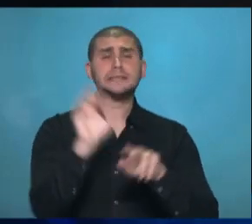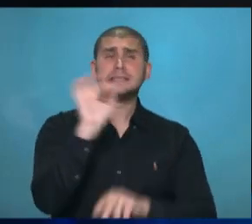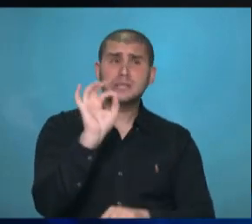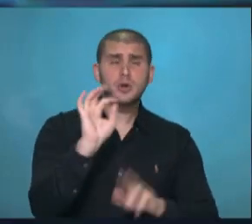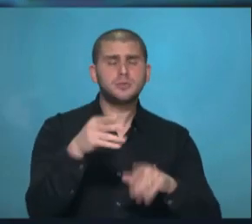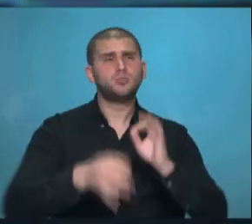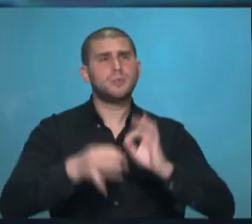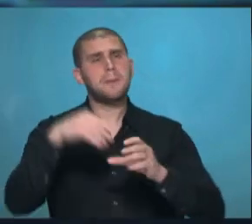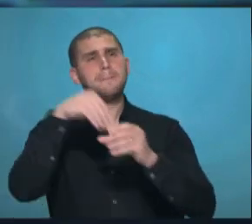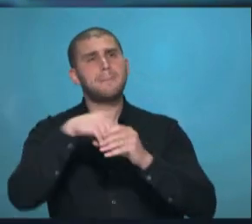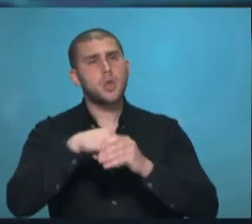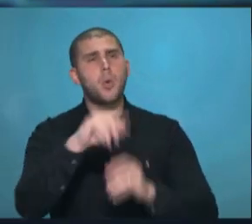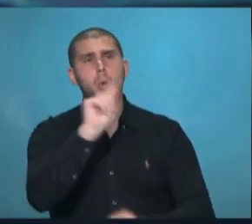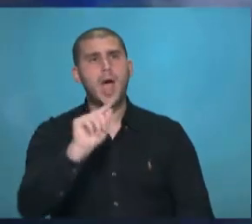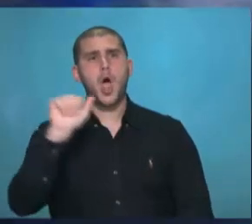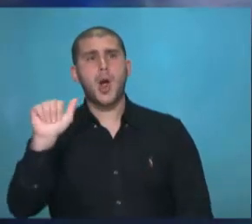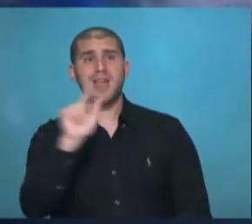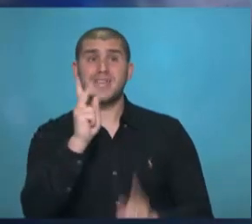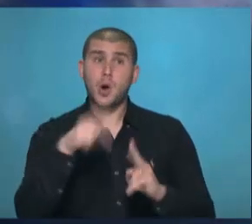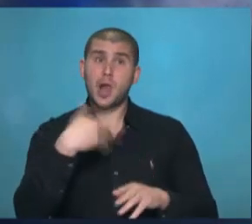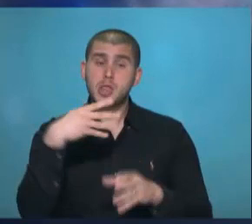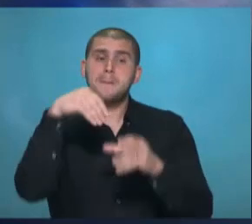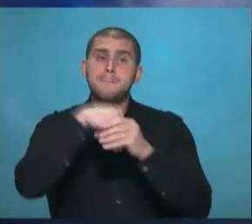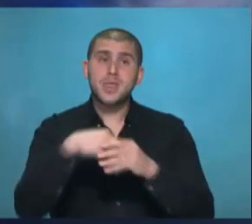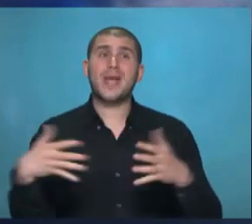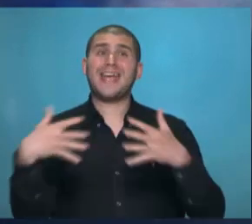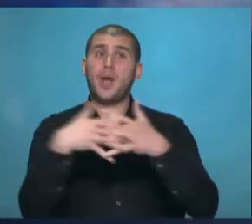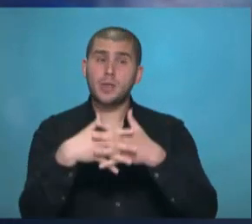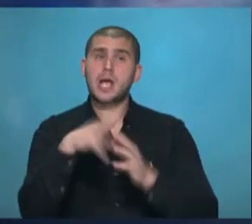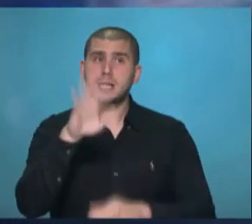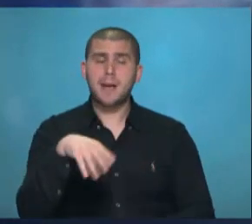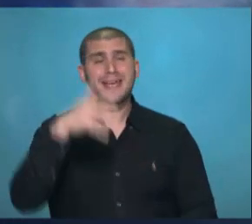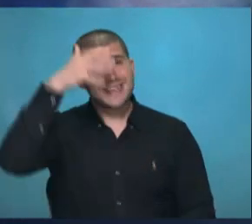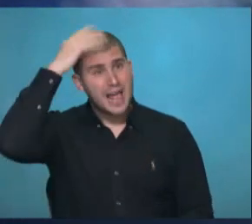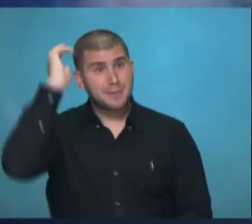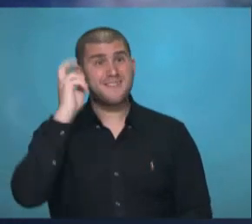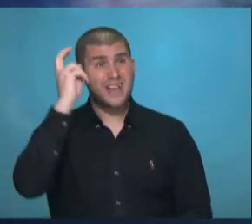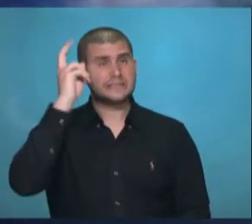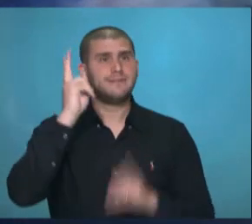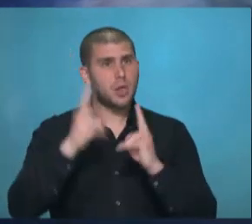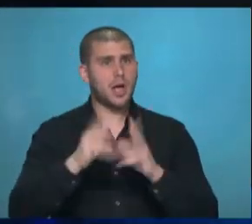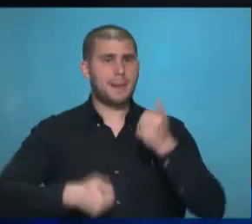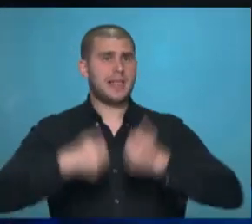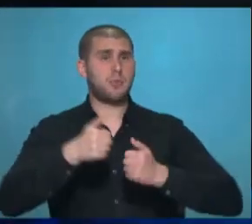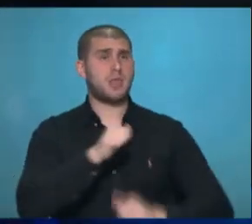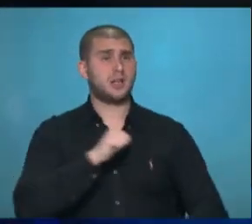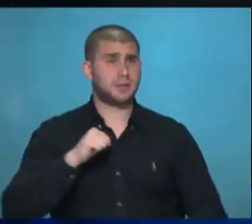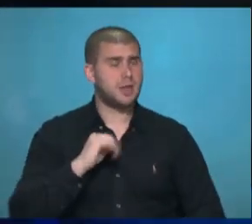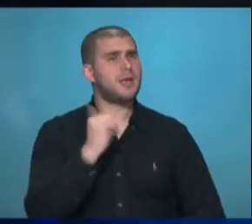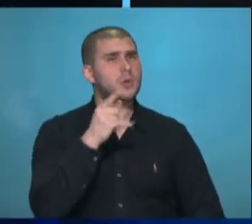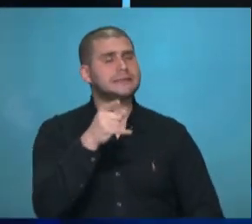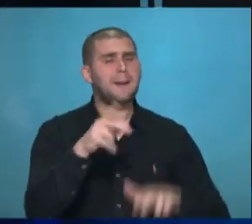משפטית שבתוכה יכולה אורלי לוי למצוא את עצמה בתוך האיחוד הזה בין לפיד לגנץ, אבל היא יכולה גם לרוץ עצמאית. נכון, זה